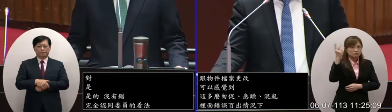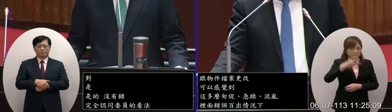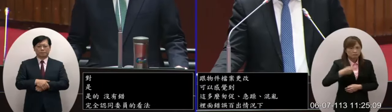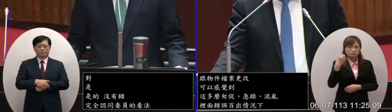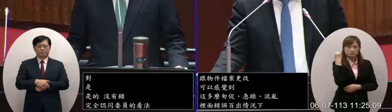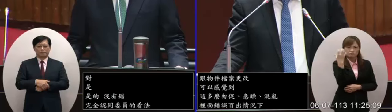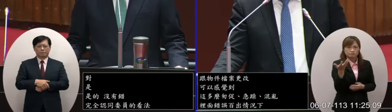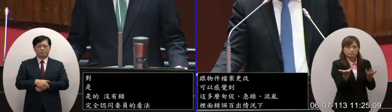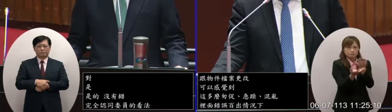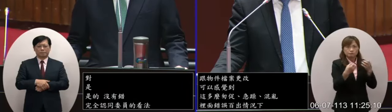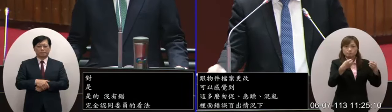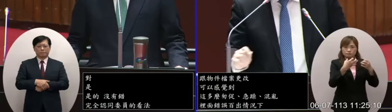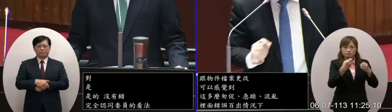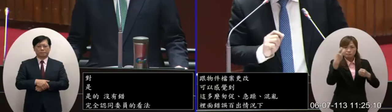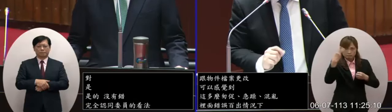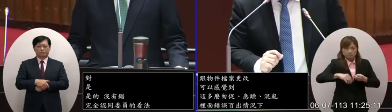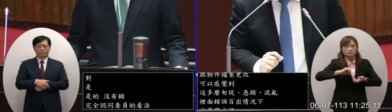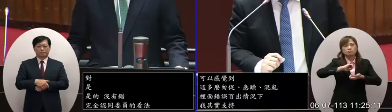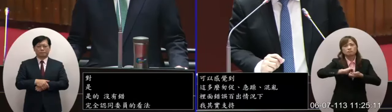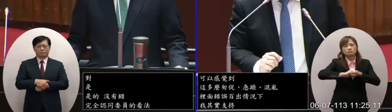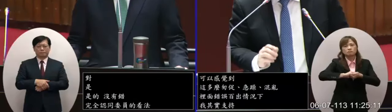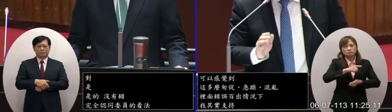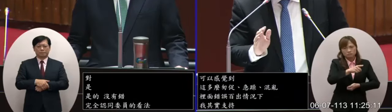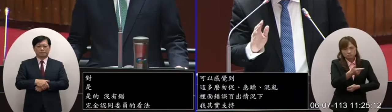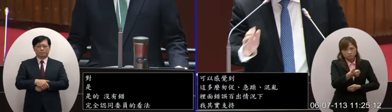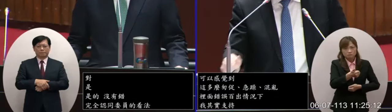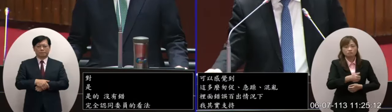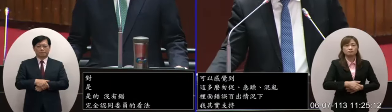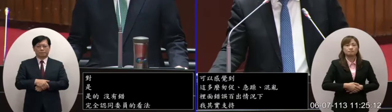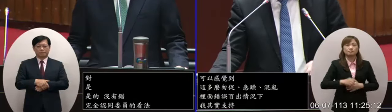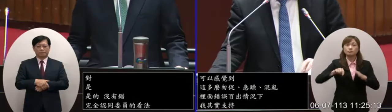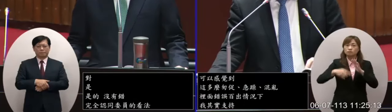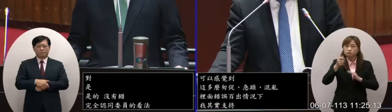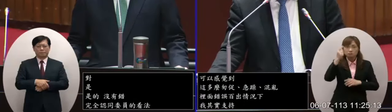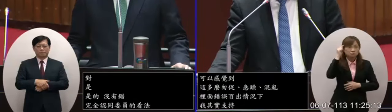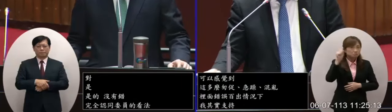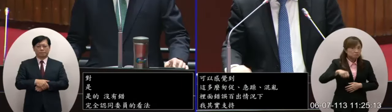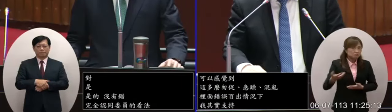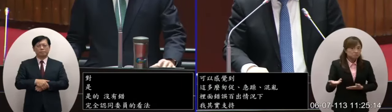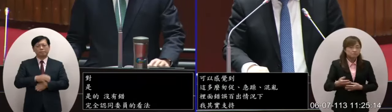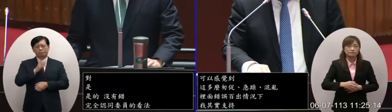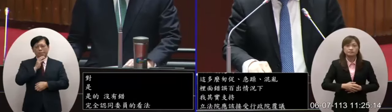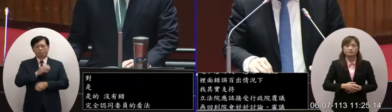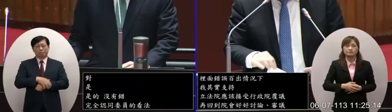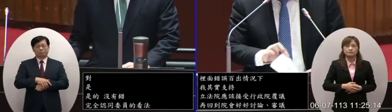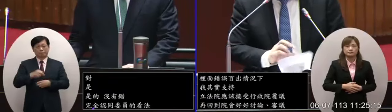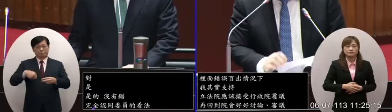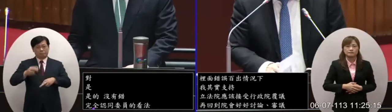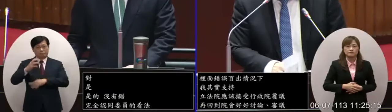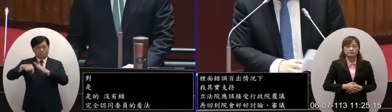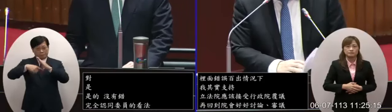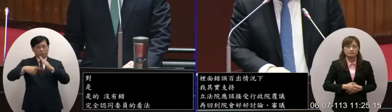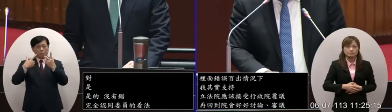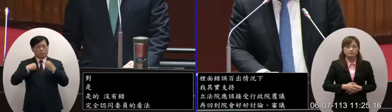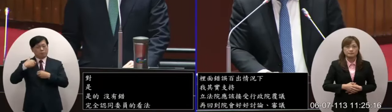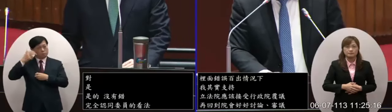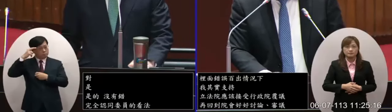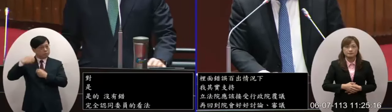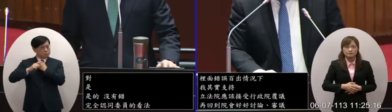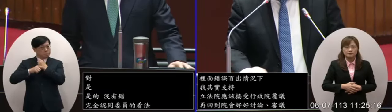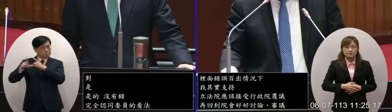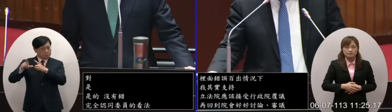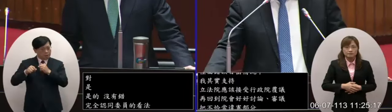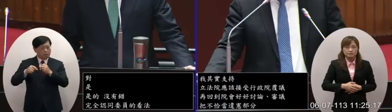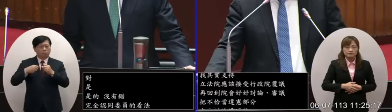来。整个做最后的定案，我认为这个才是恰当啦。这个院长同意这样的看法吗？ 是，行政院身为一个宪政机关，依